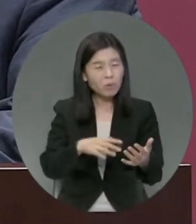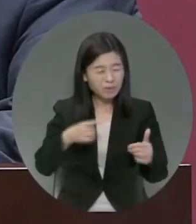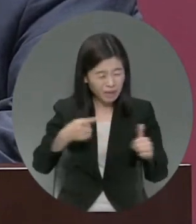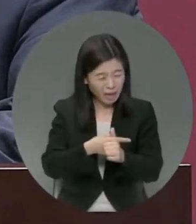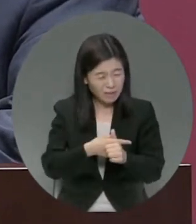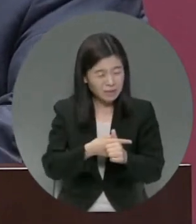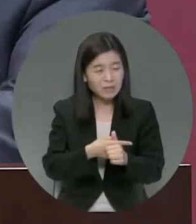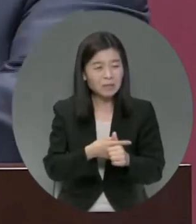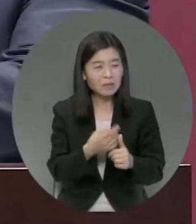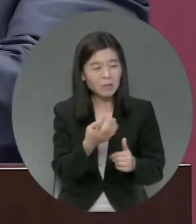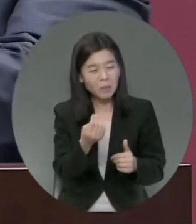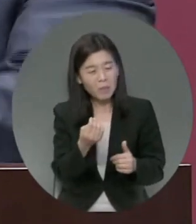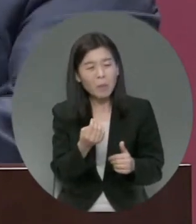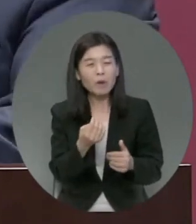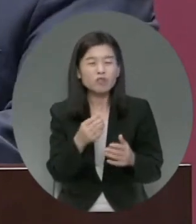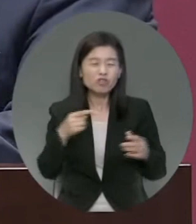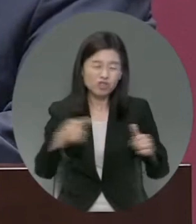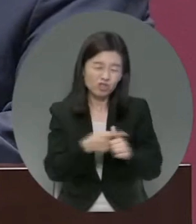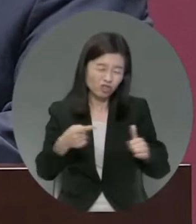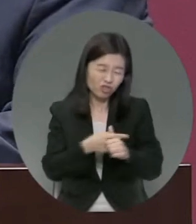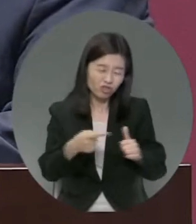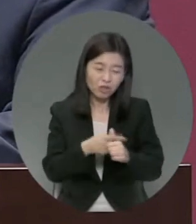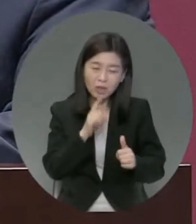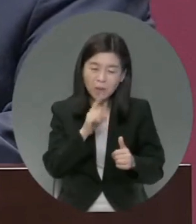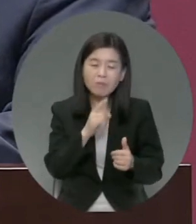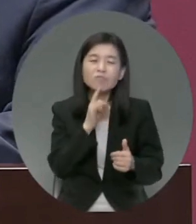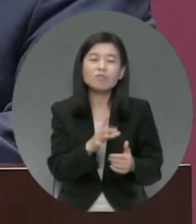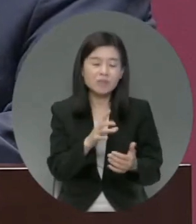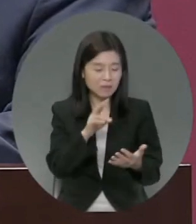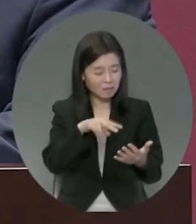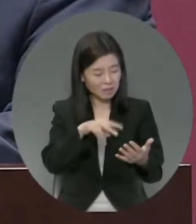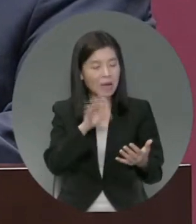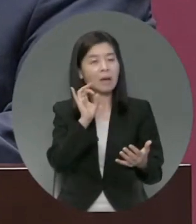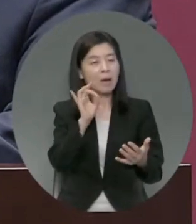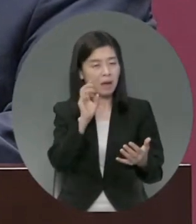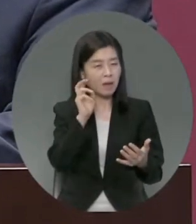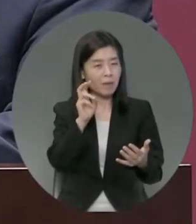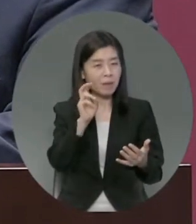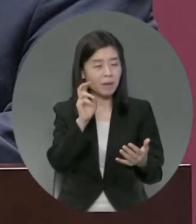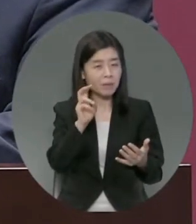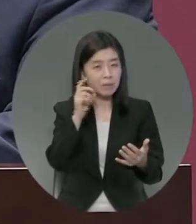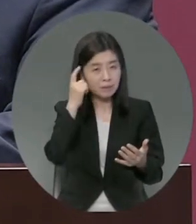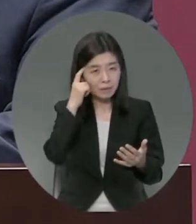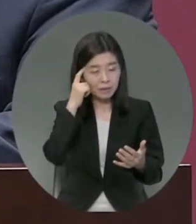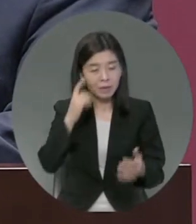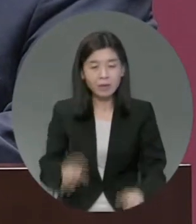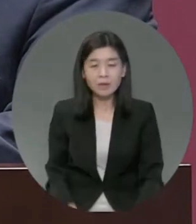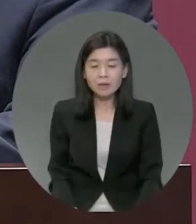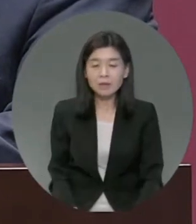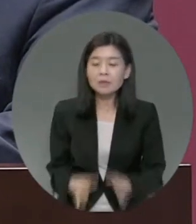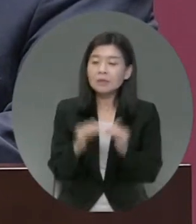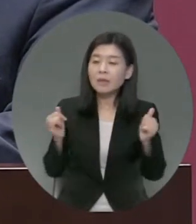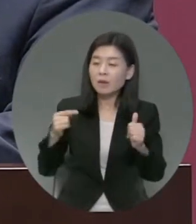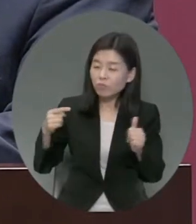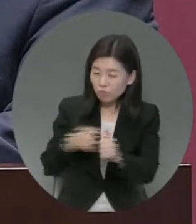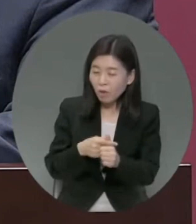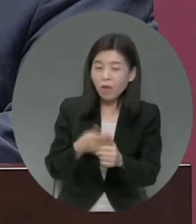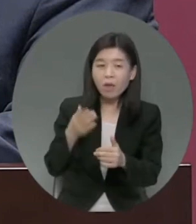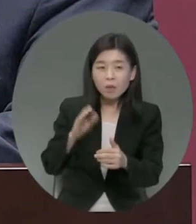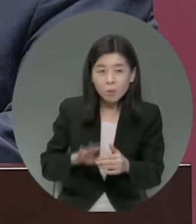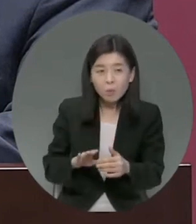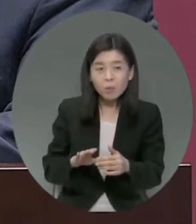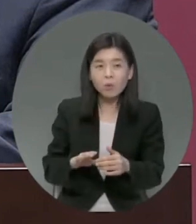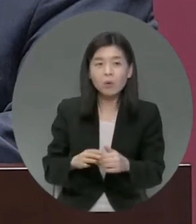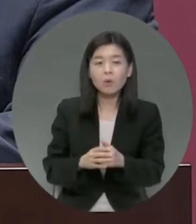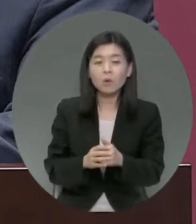내용일 거 아니겠습니까? 그래서 그런 부분은 이 사람을 죽였더라도 이 부분에 대해서 어떻게 처리해야 될지는